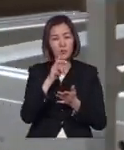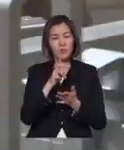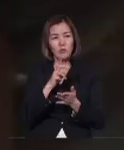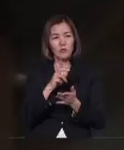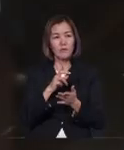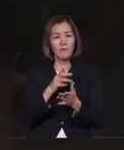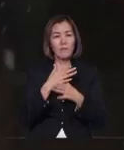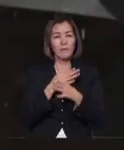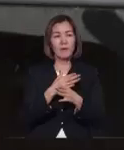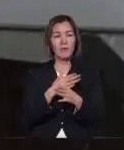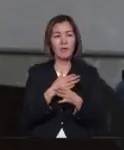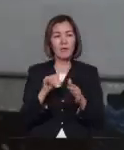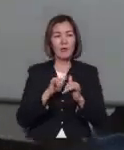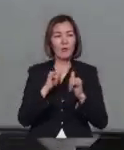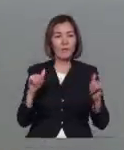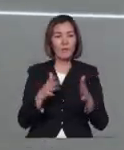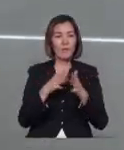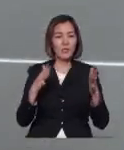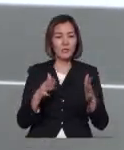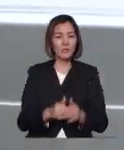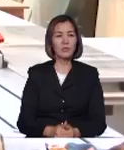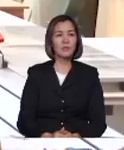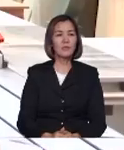существенно помогла ему увеличить объёмы